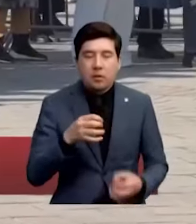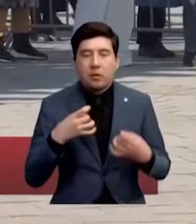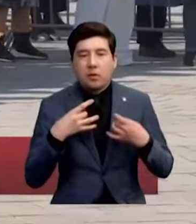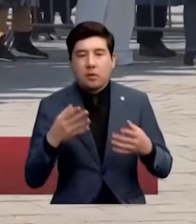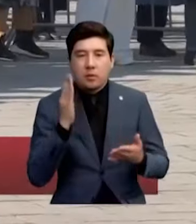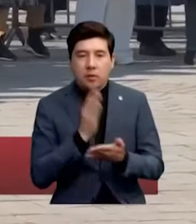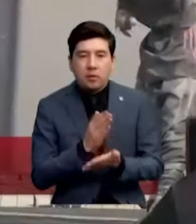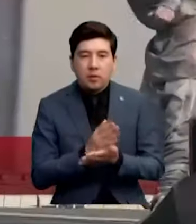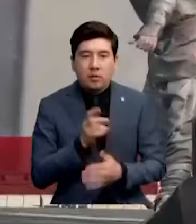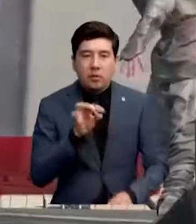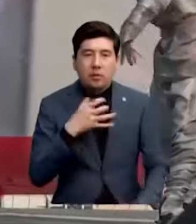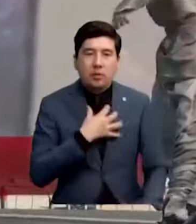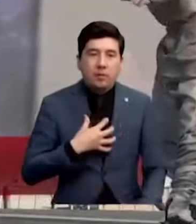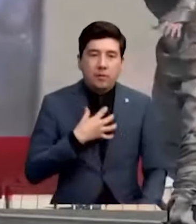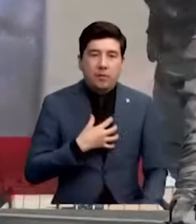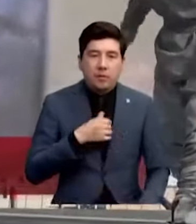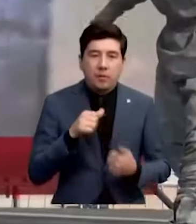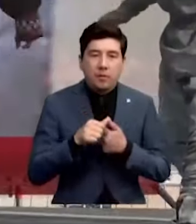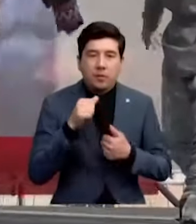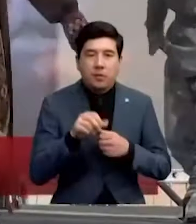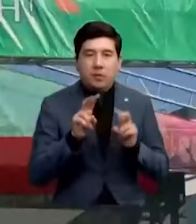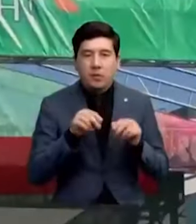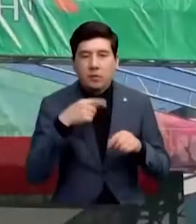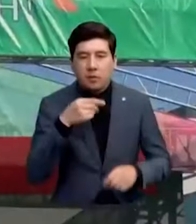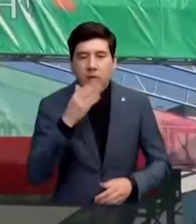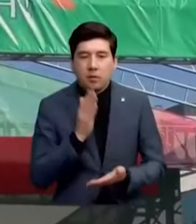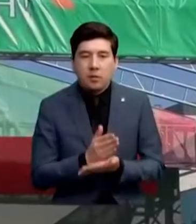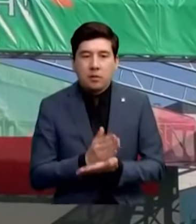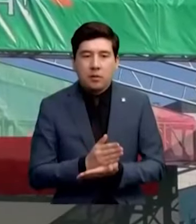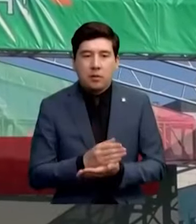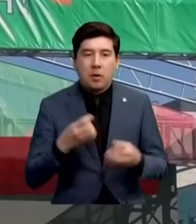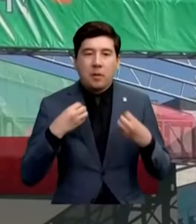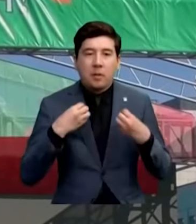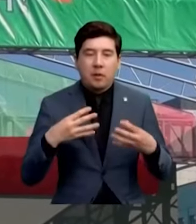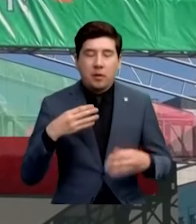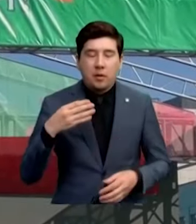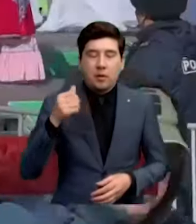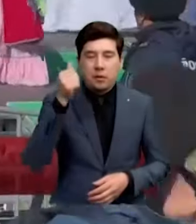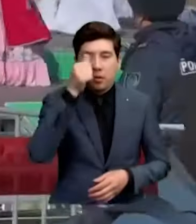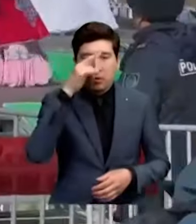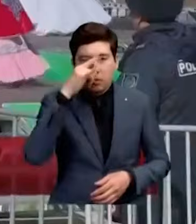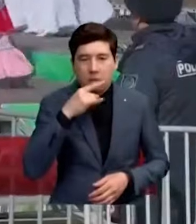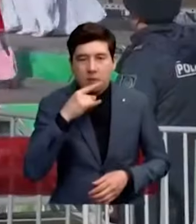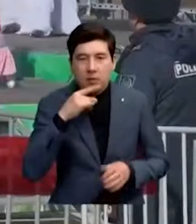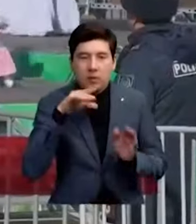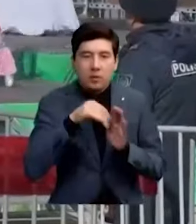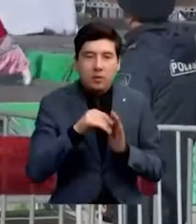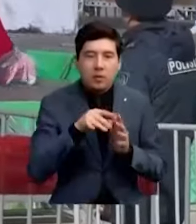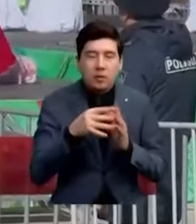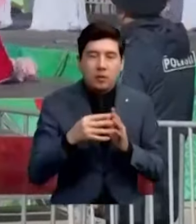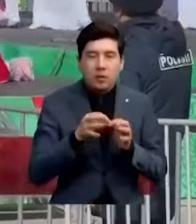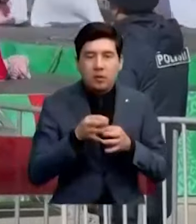мерекені ұлықтаудың маңызы ерекше екенін айтады. Мерекеге орай Қазақстанның түрдік үрінде мынадай